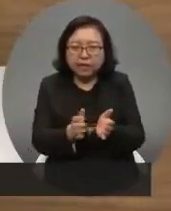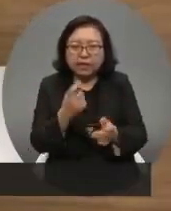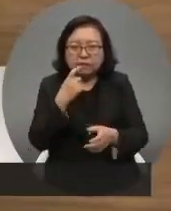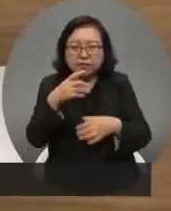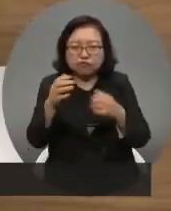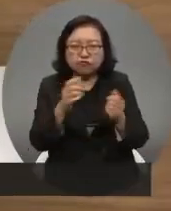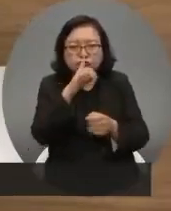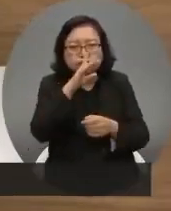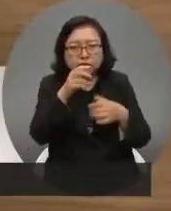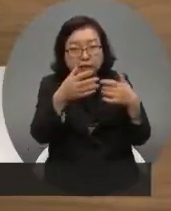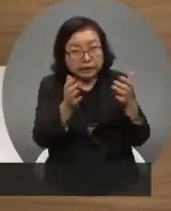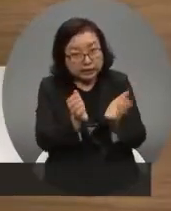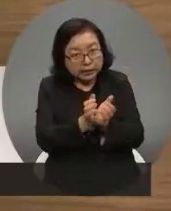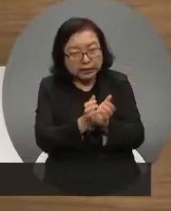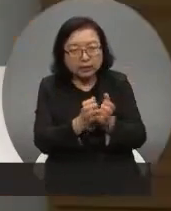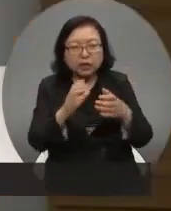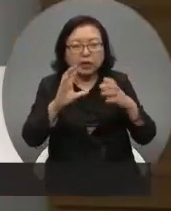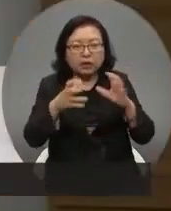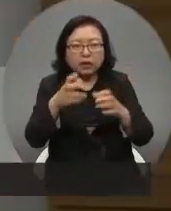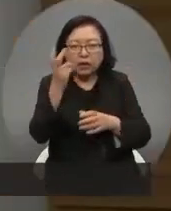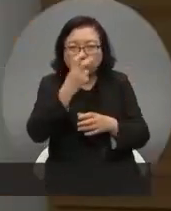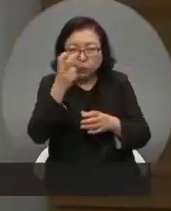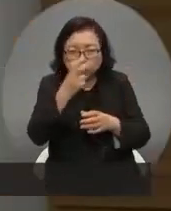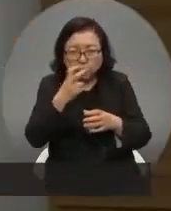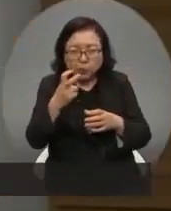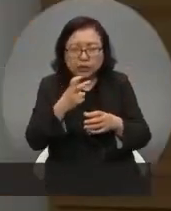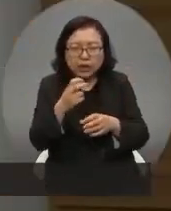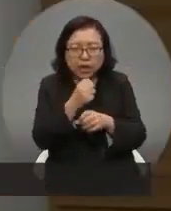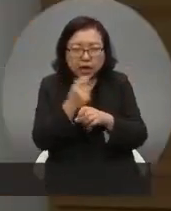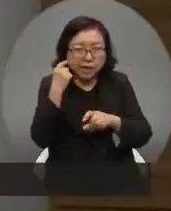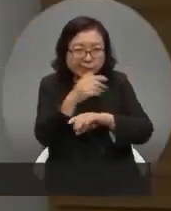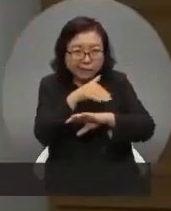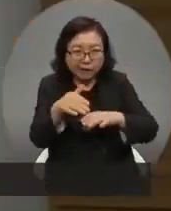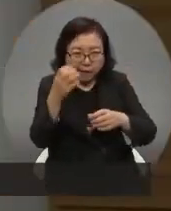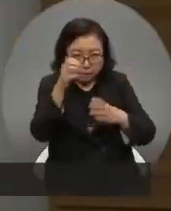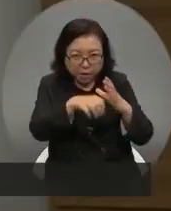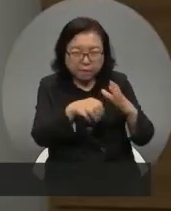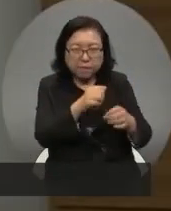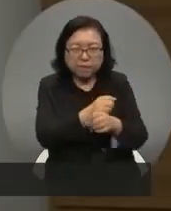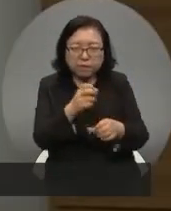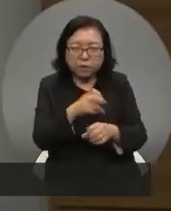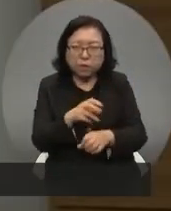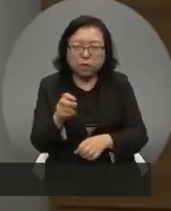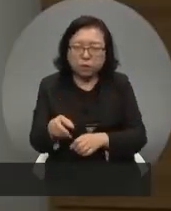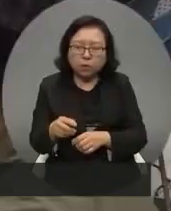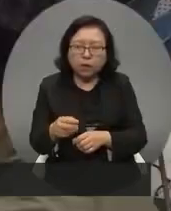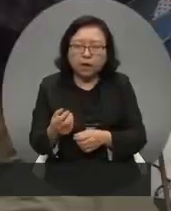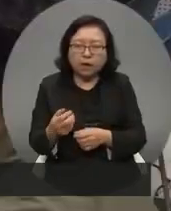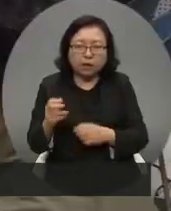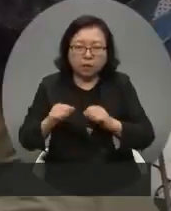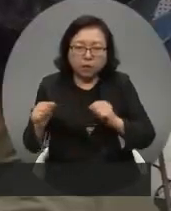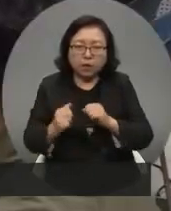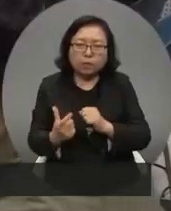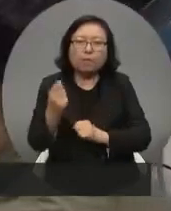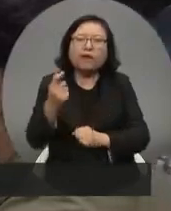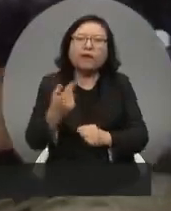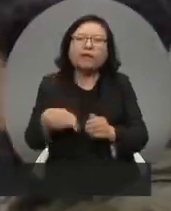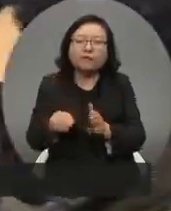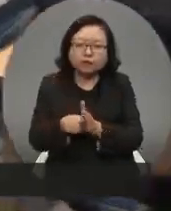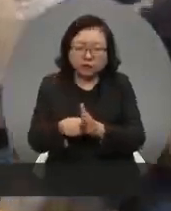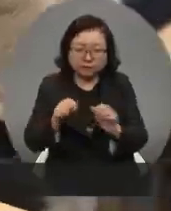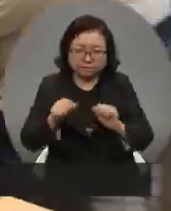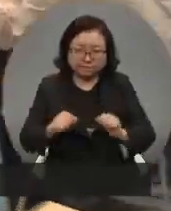오송 참사 국정조사 당론 채택과 22대 국회개원 후 조기 실시등 를 위해 활동할 계획입니다